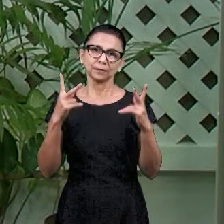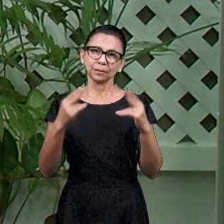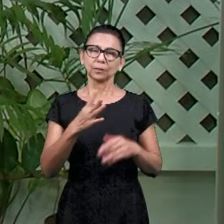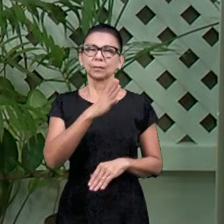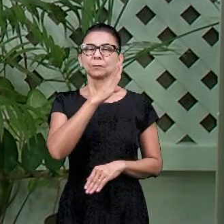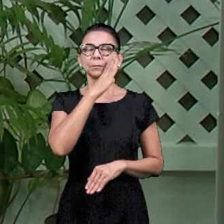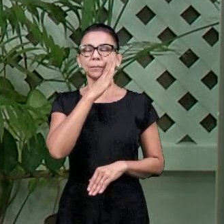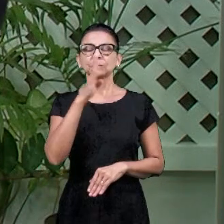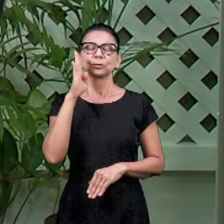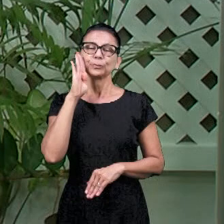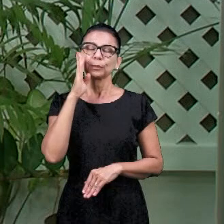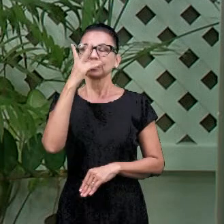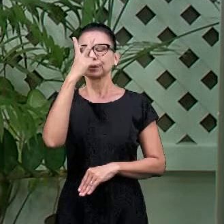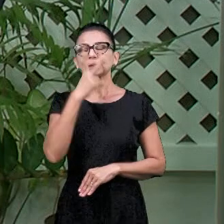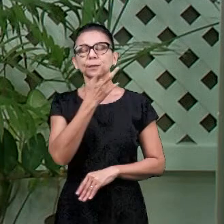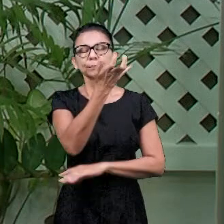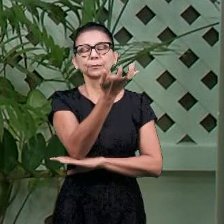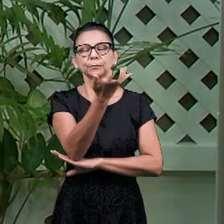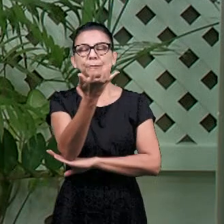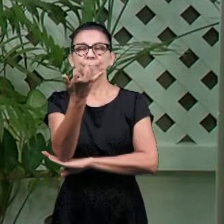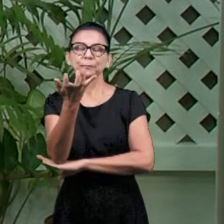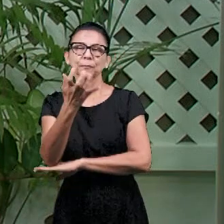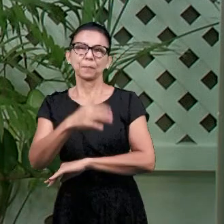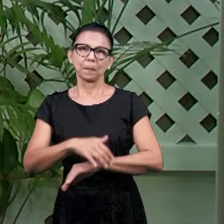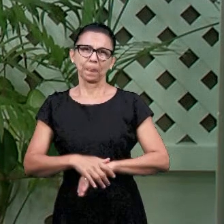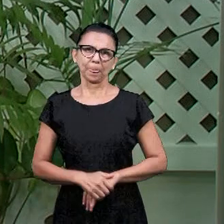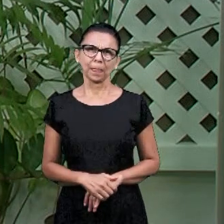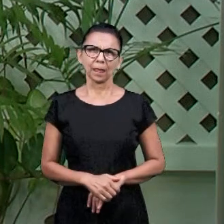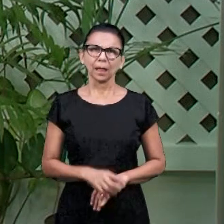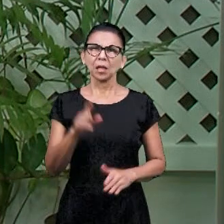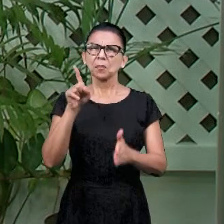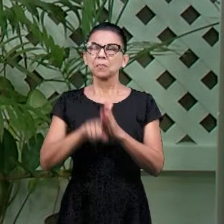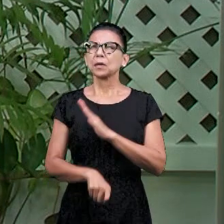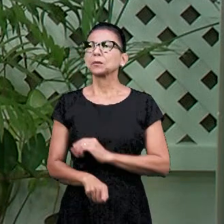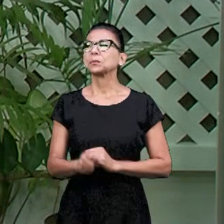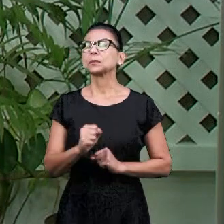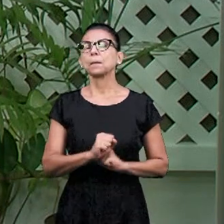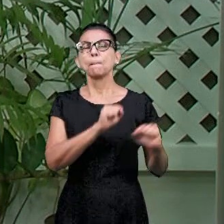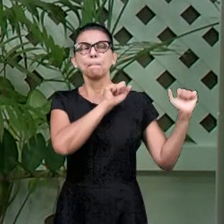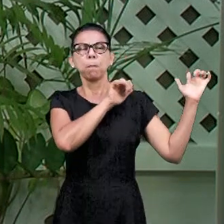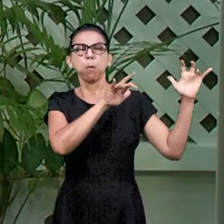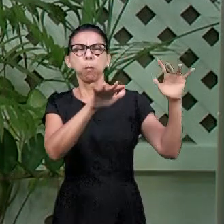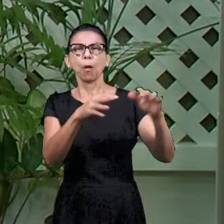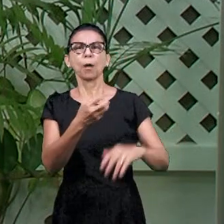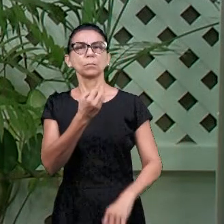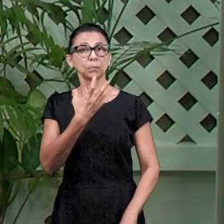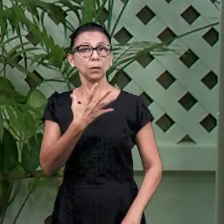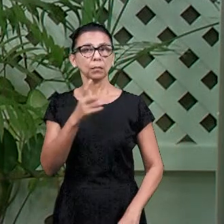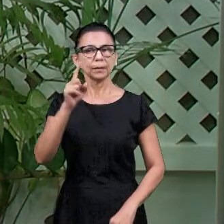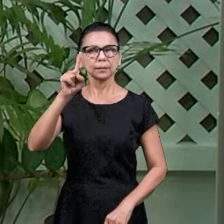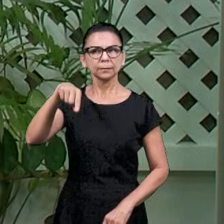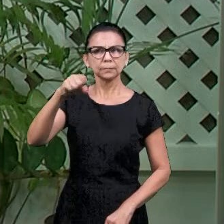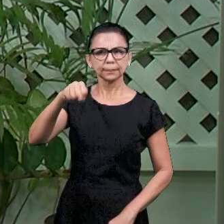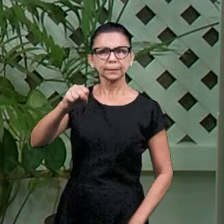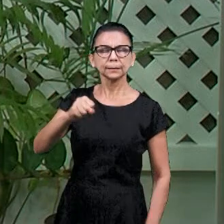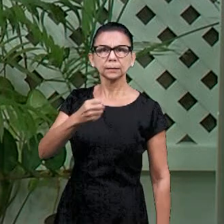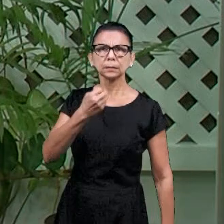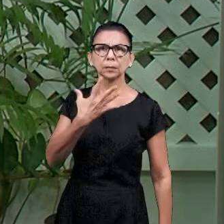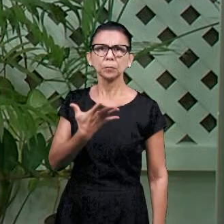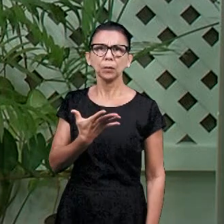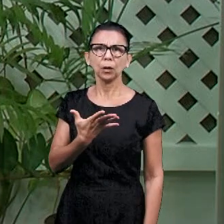dehors du chemin en demandant l'aumône. Mes frères, on pose la question. La foule, elle est bonne. Oui, elle est